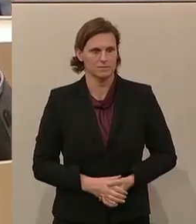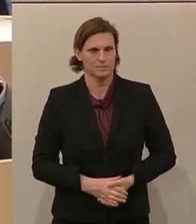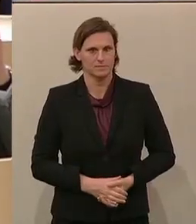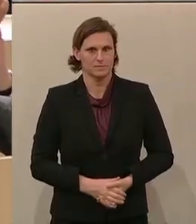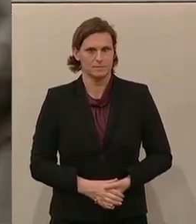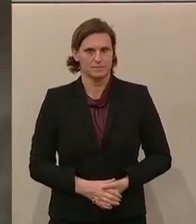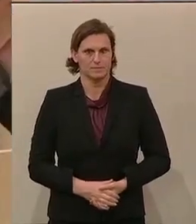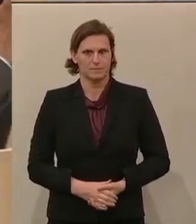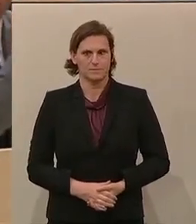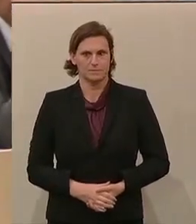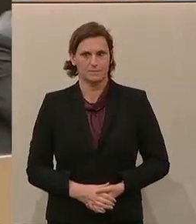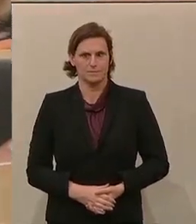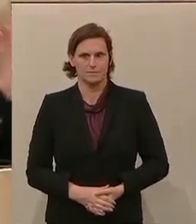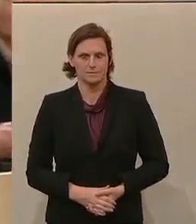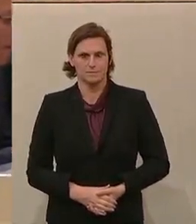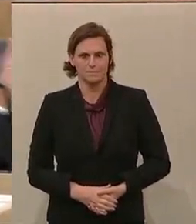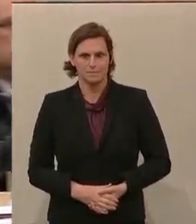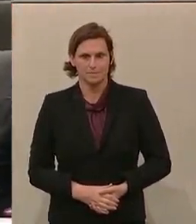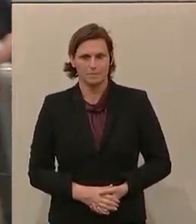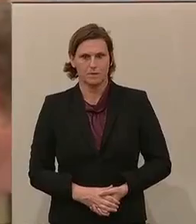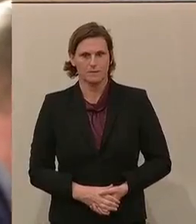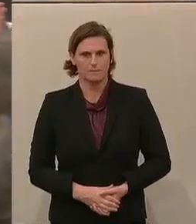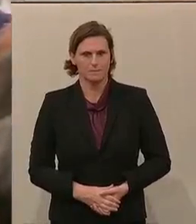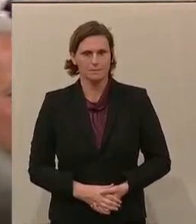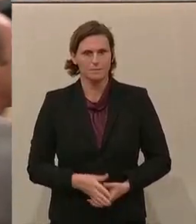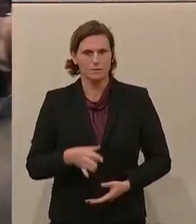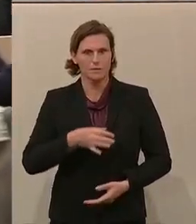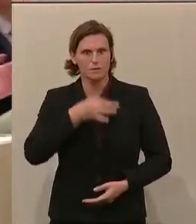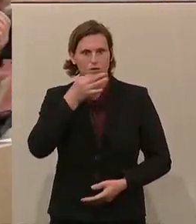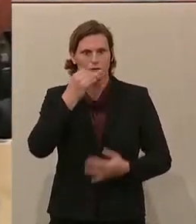So, Wendelin Mölzer von der FPÖ. Zu Wort hat sich nun die Frau Bundesministerin.